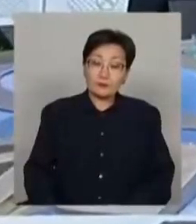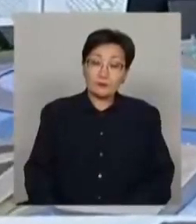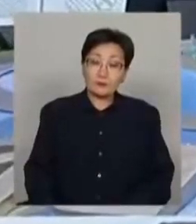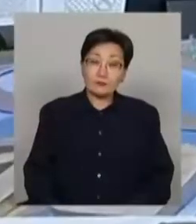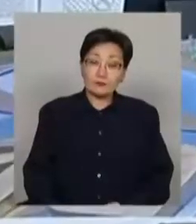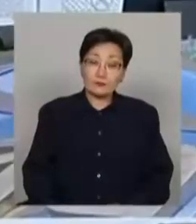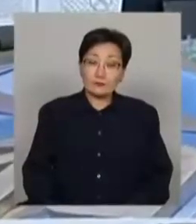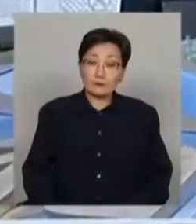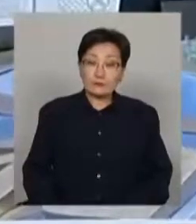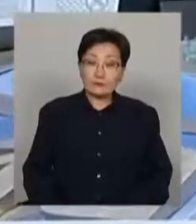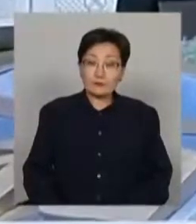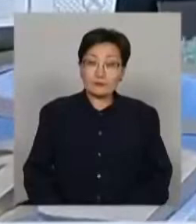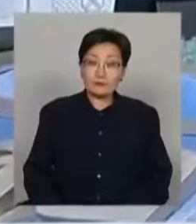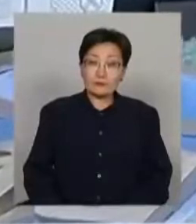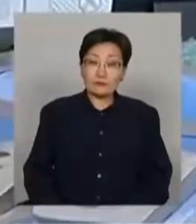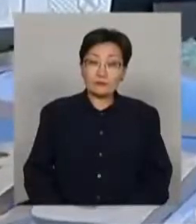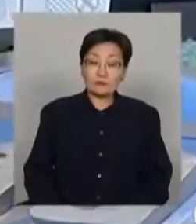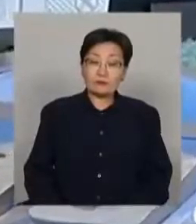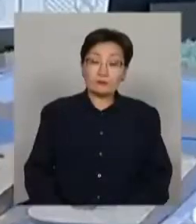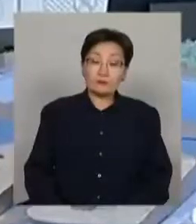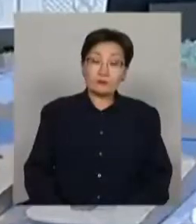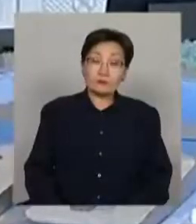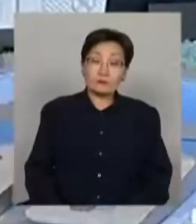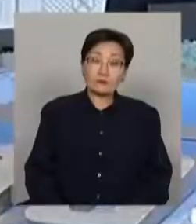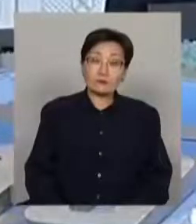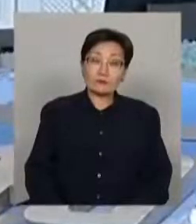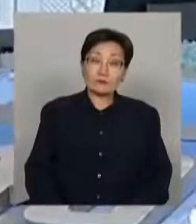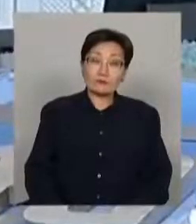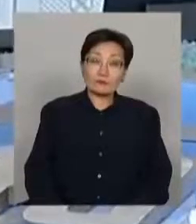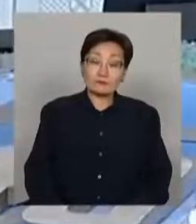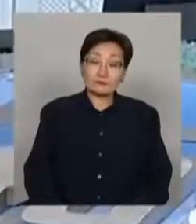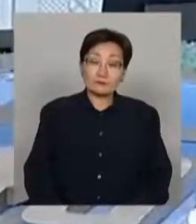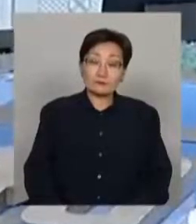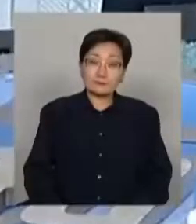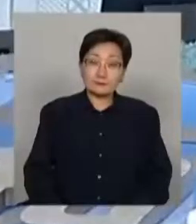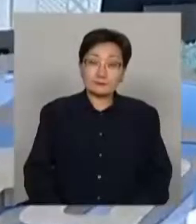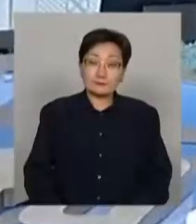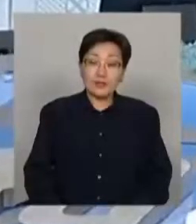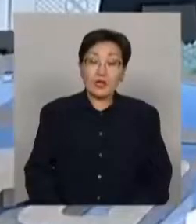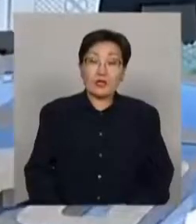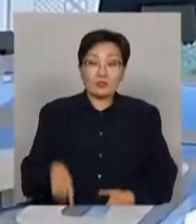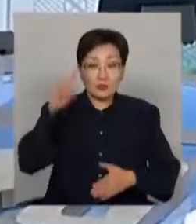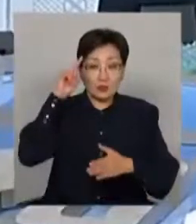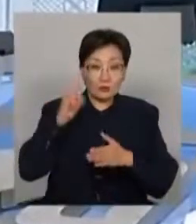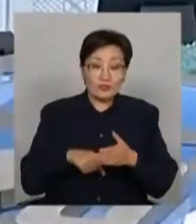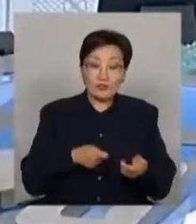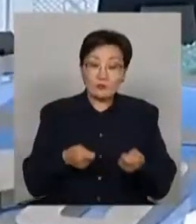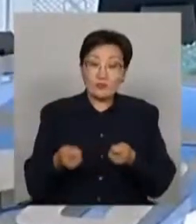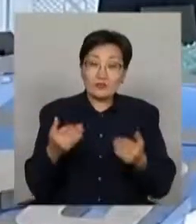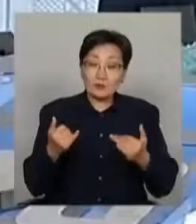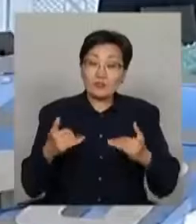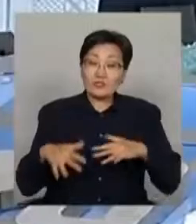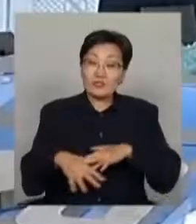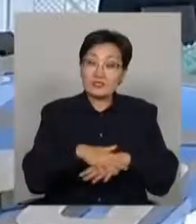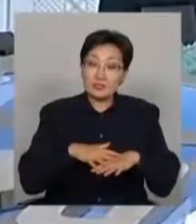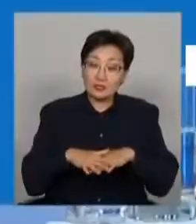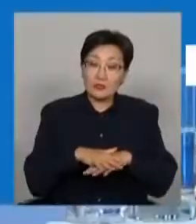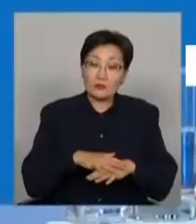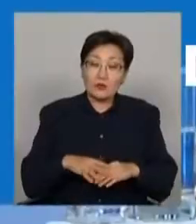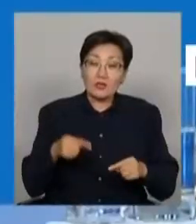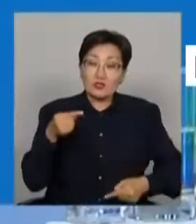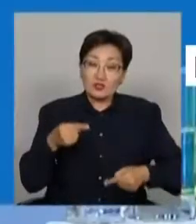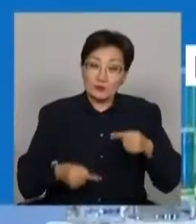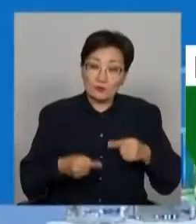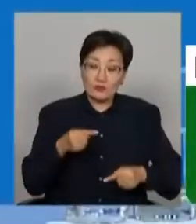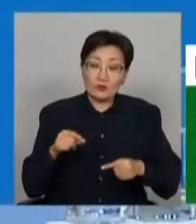Detailed declaration has been adopted at the conclusion of this Congress. Дін көшбасшылары заманауи қоғамның қарама-қайшылықтарын